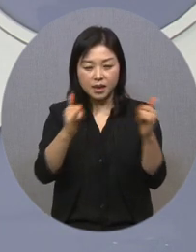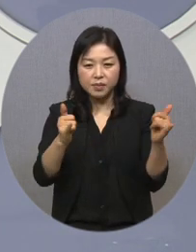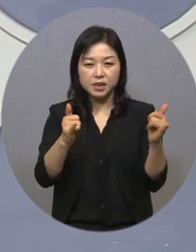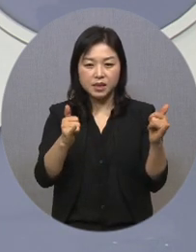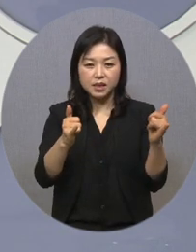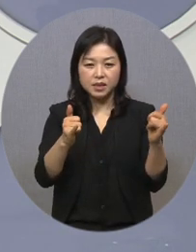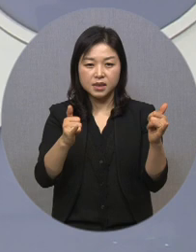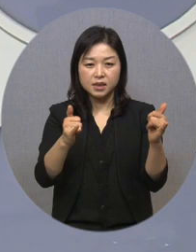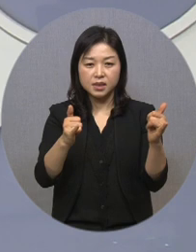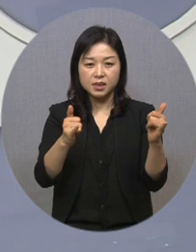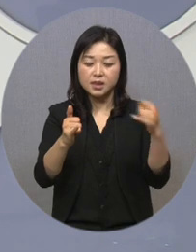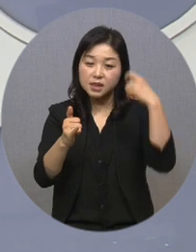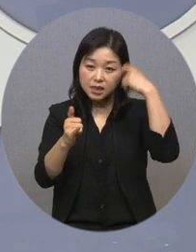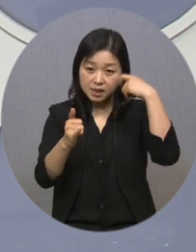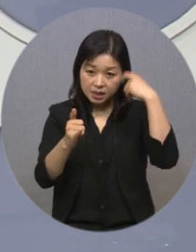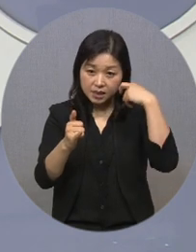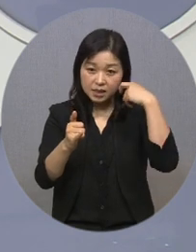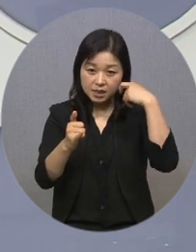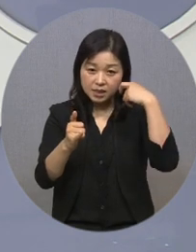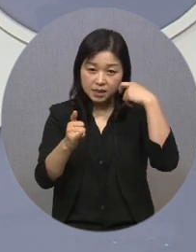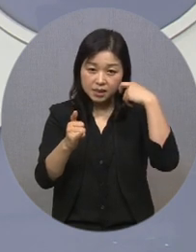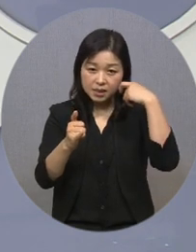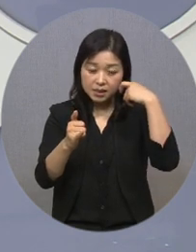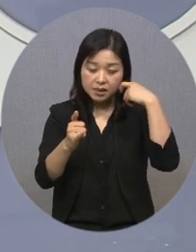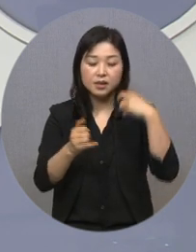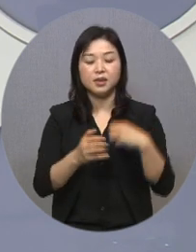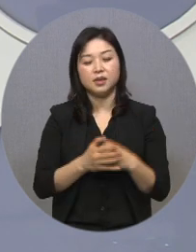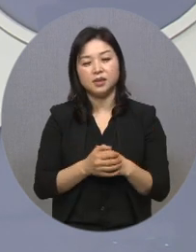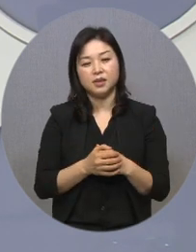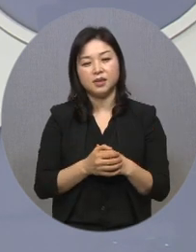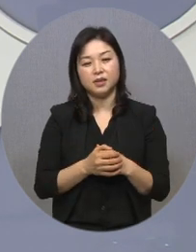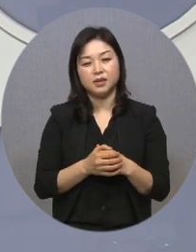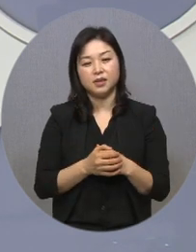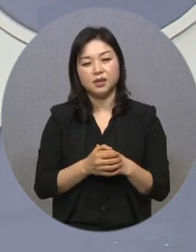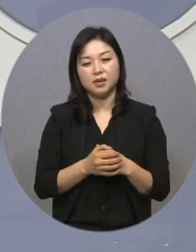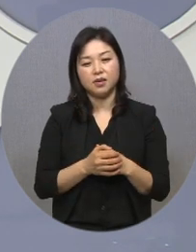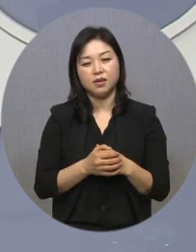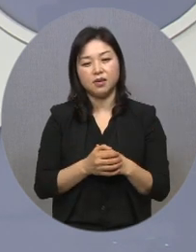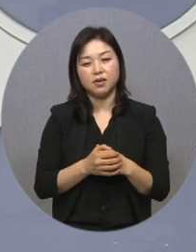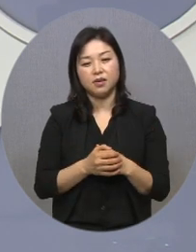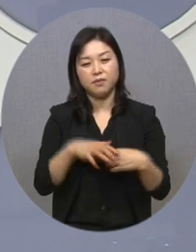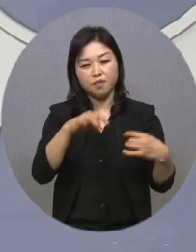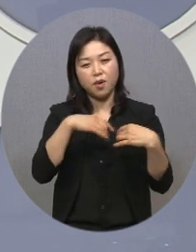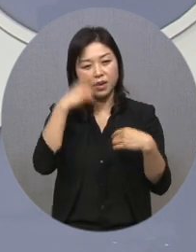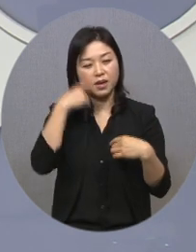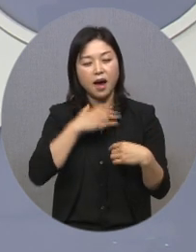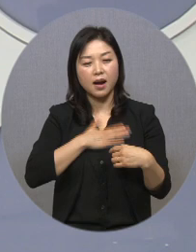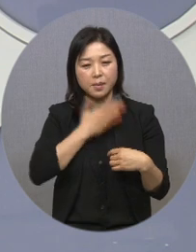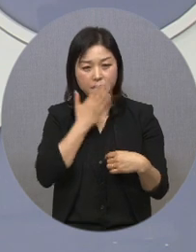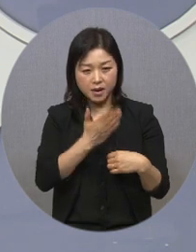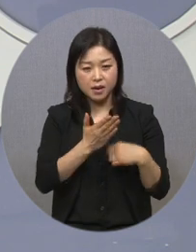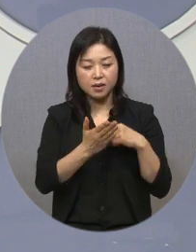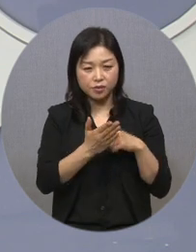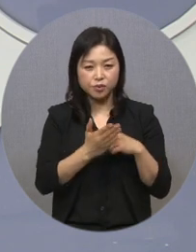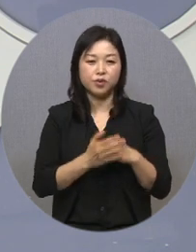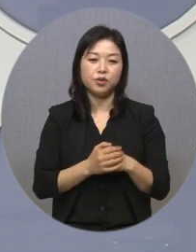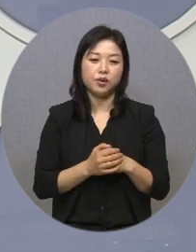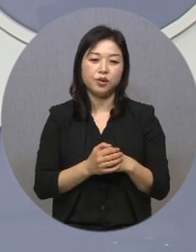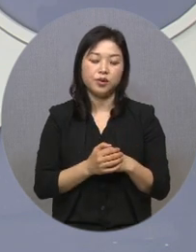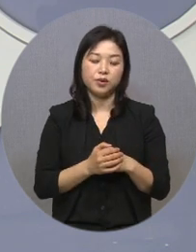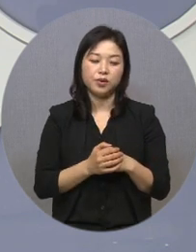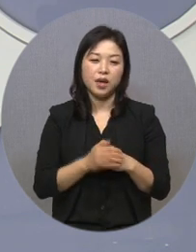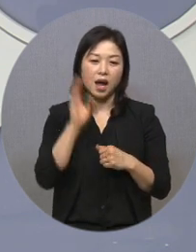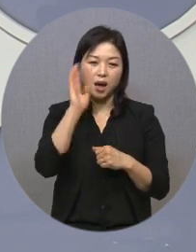특례시의 시민들이 느끼는 사안으로다가 바뀌어지는 또한 이것들을 확보해 나가야